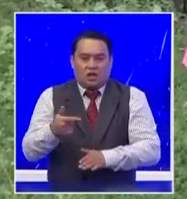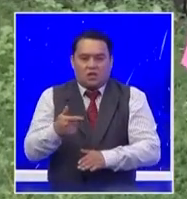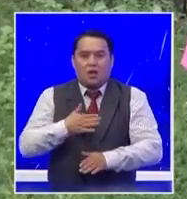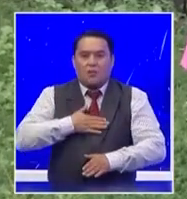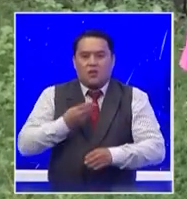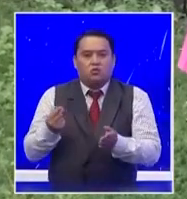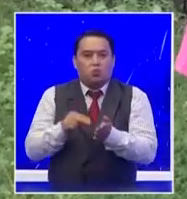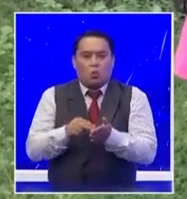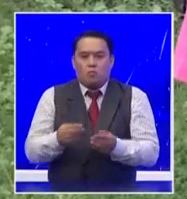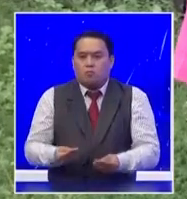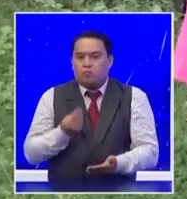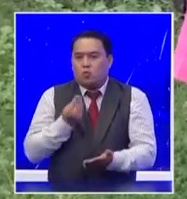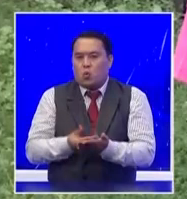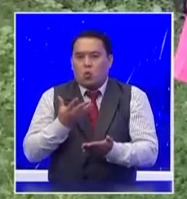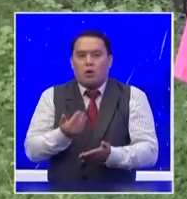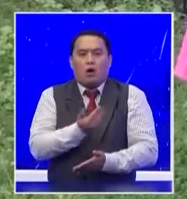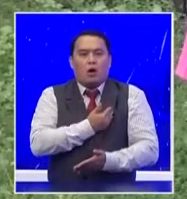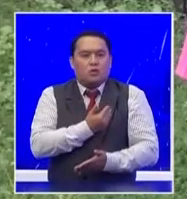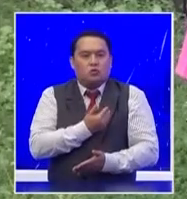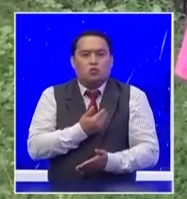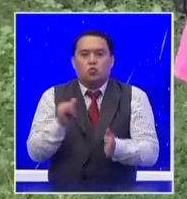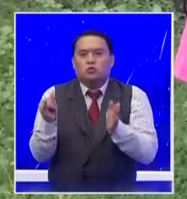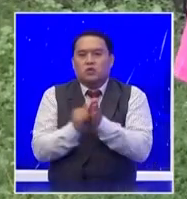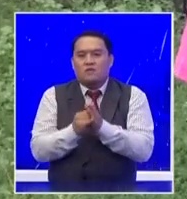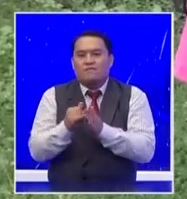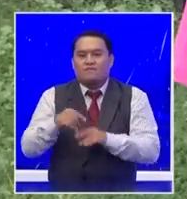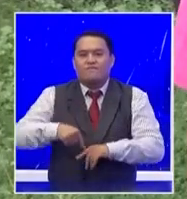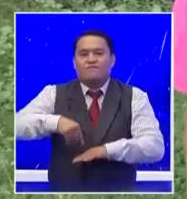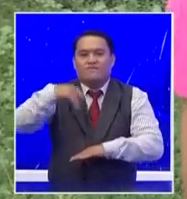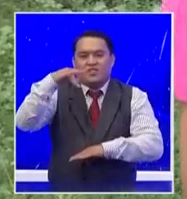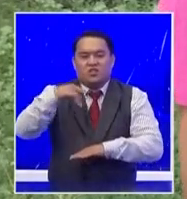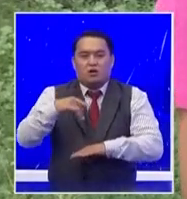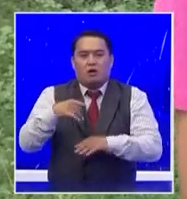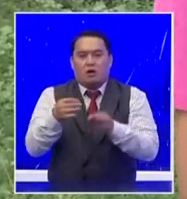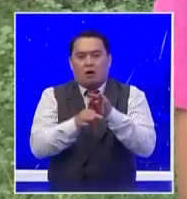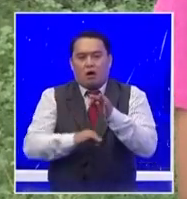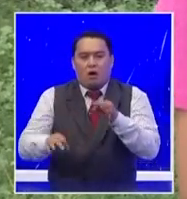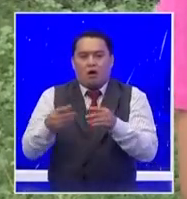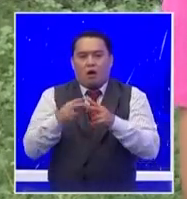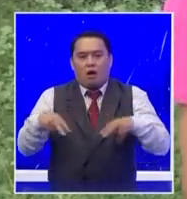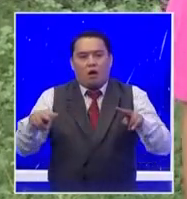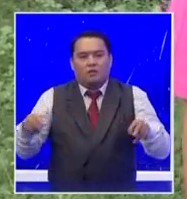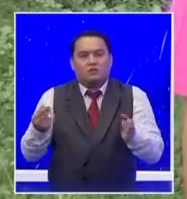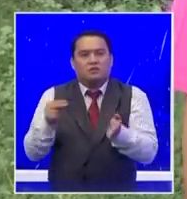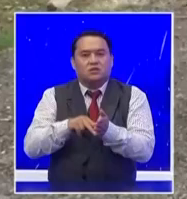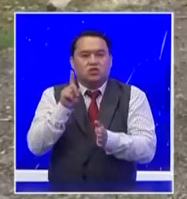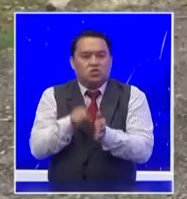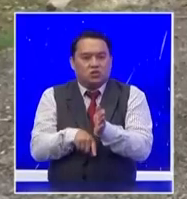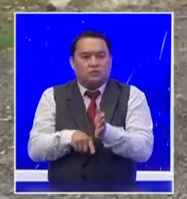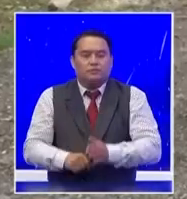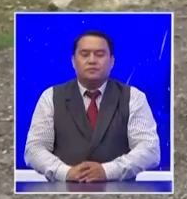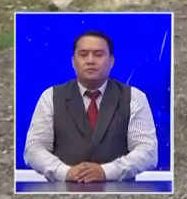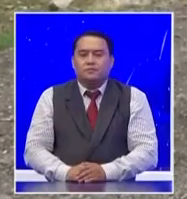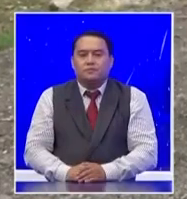меня эта сумма неподъемная. Поэтому хотелось бы, чтобы поставили хотя бы вышки или провели кабельный интернет, но с тарифами подешевле. В